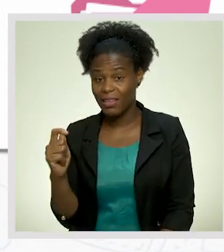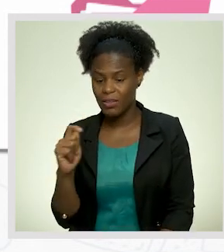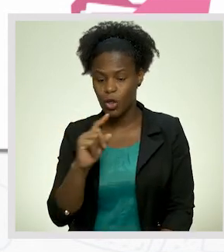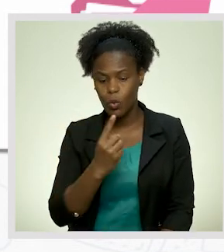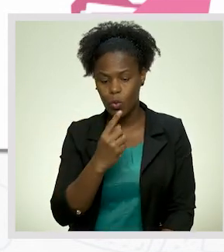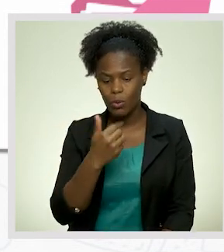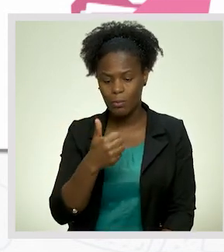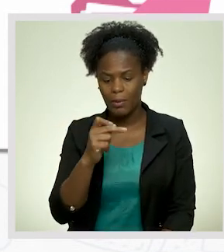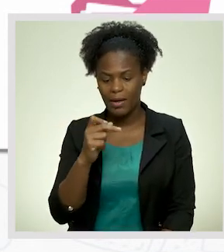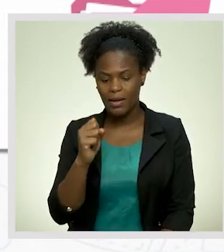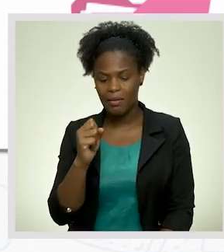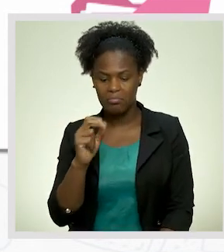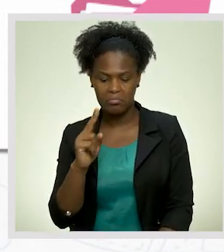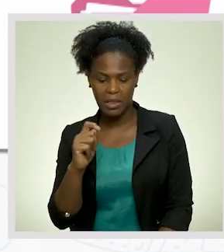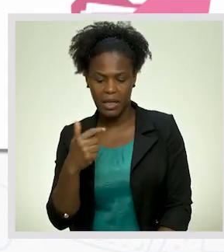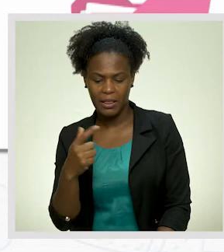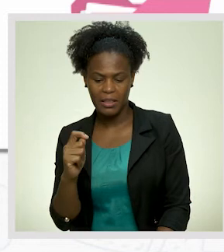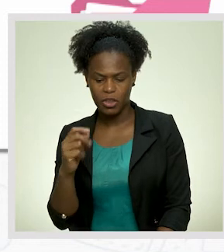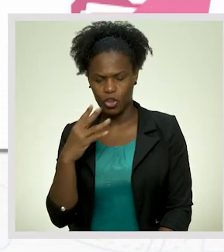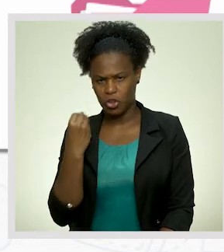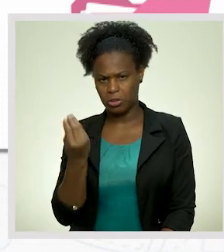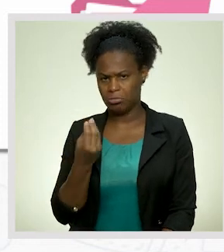Chic, c'est chic.